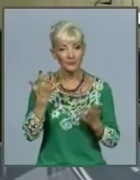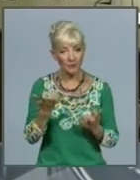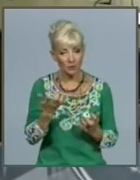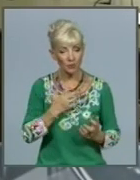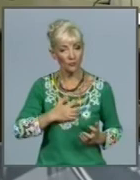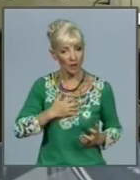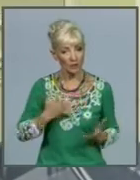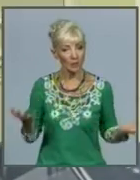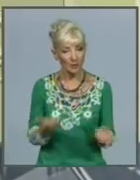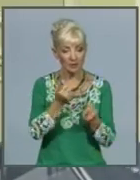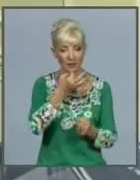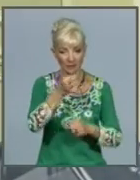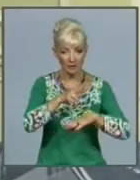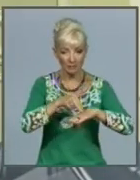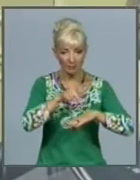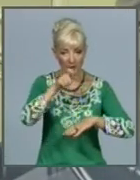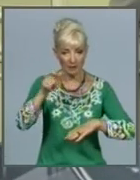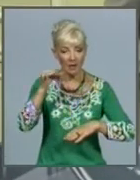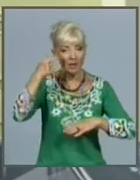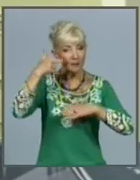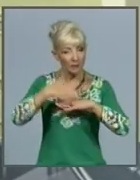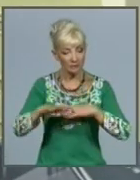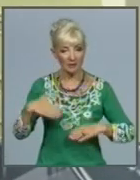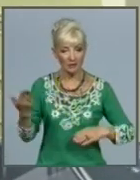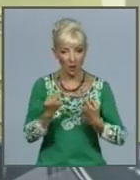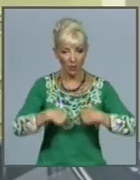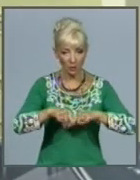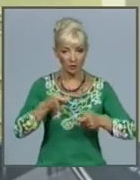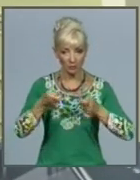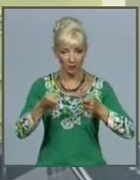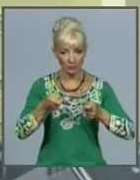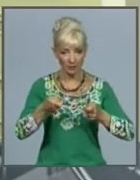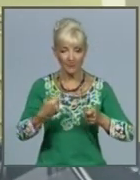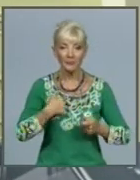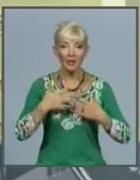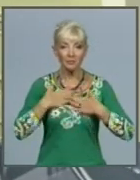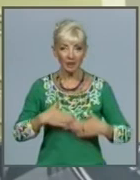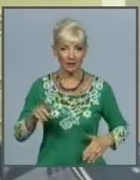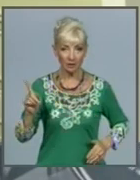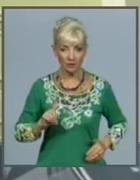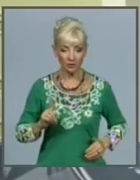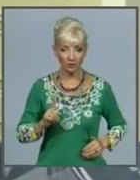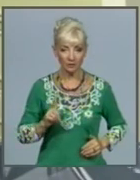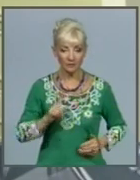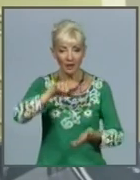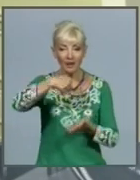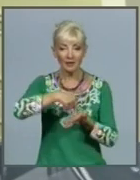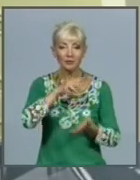і розуміння, особливо з боку органів влади. Нам приємно, що міський голова, що мерія